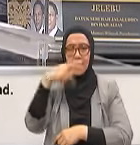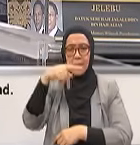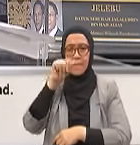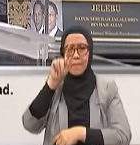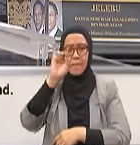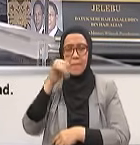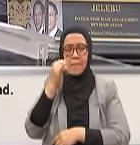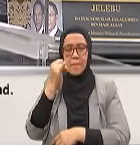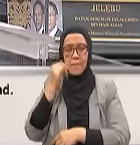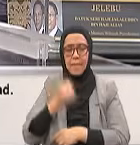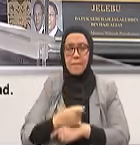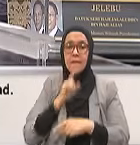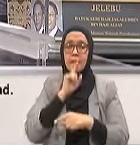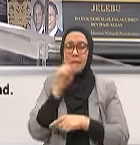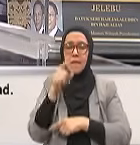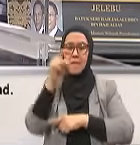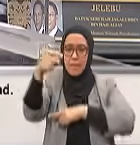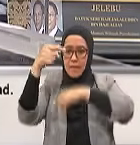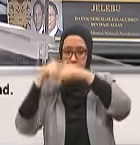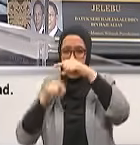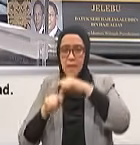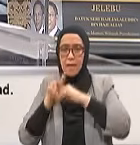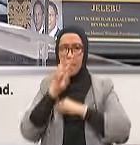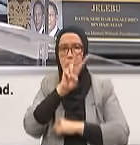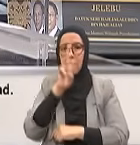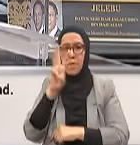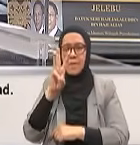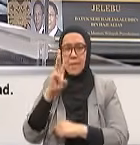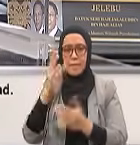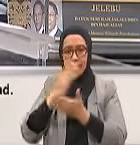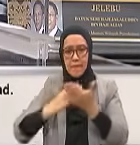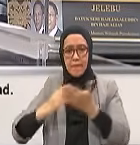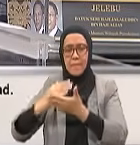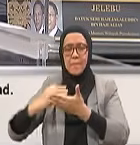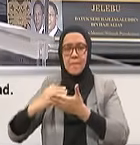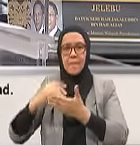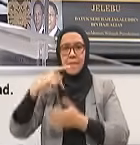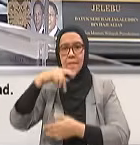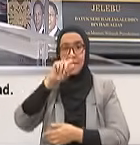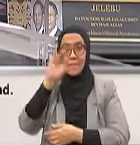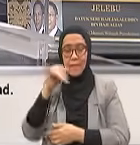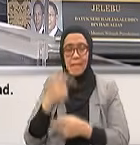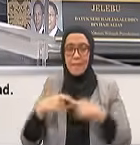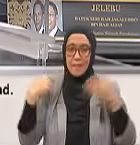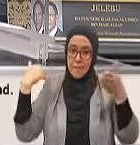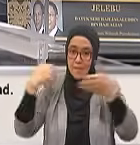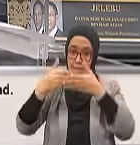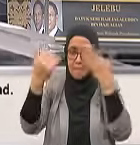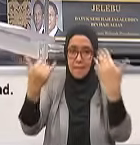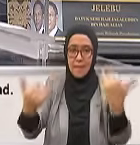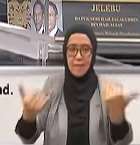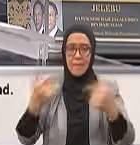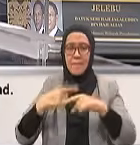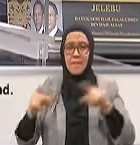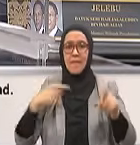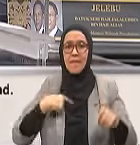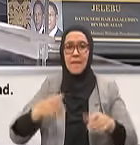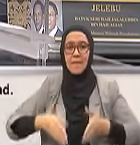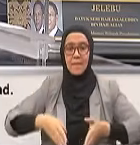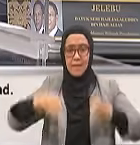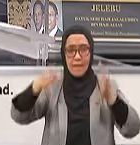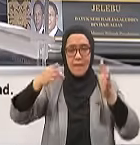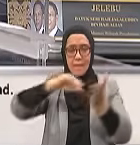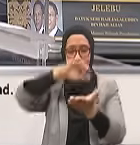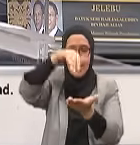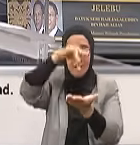kepada 26 septe cache sehingga kini status pelaksanaan jalan stainless PIN ini adalah seperti